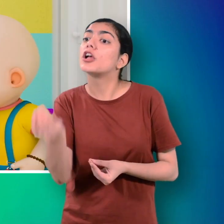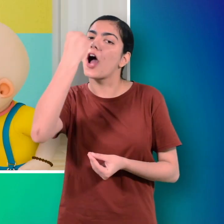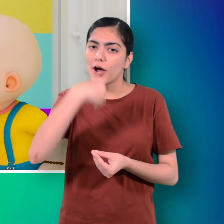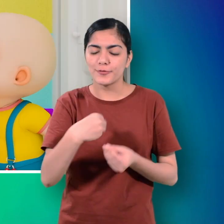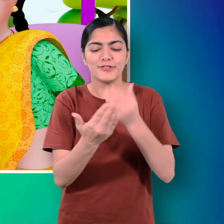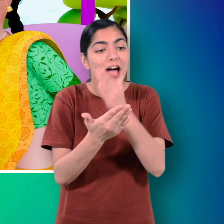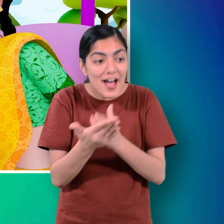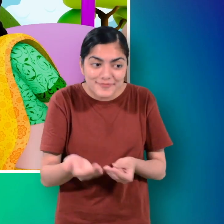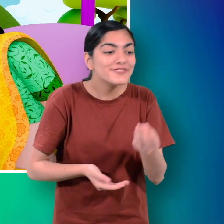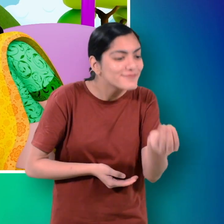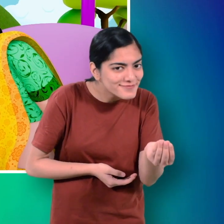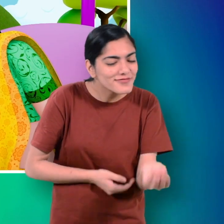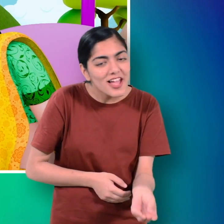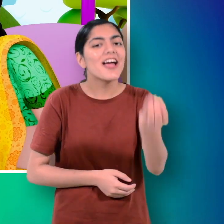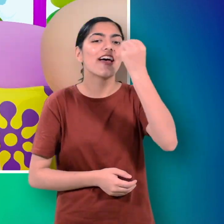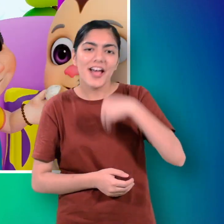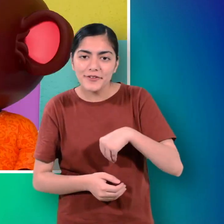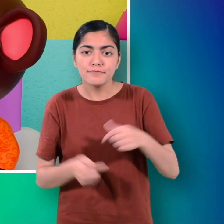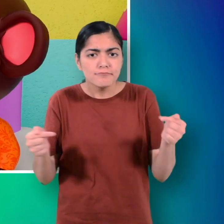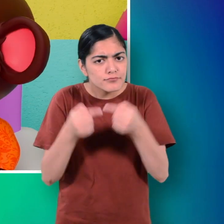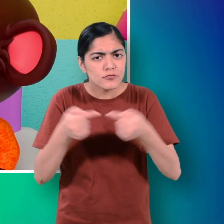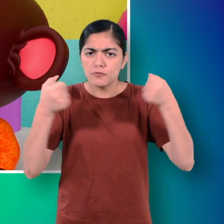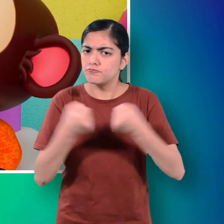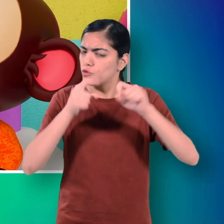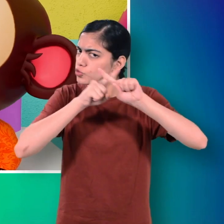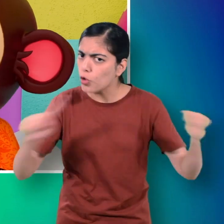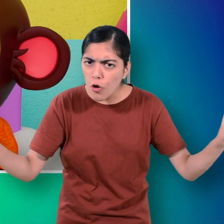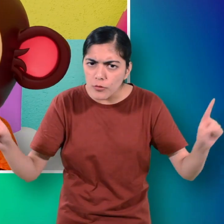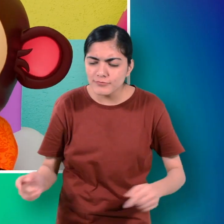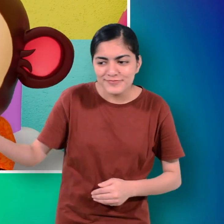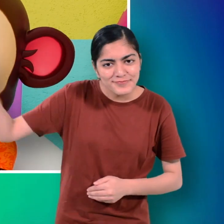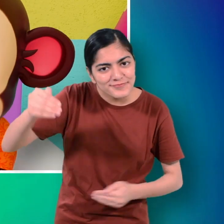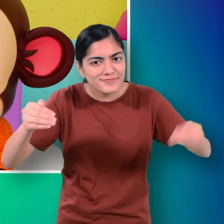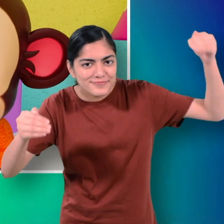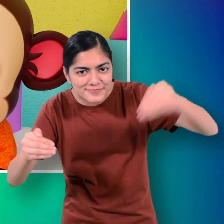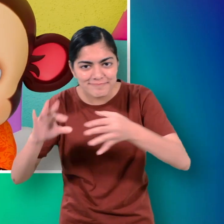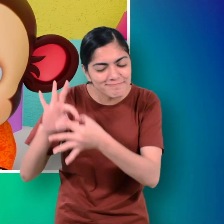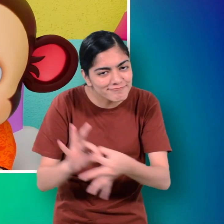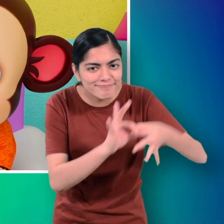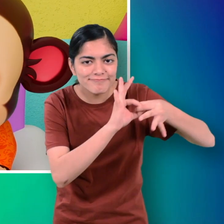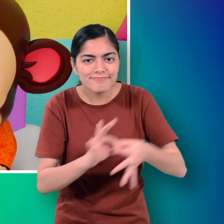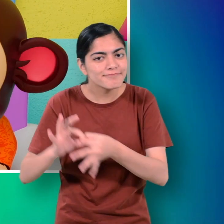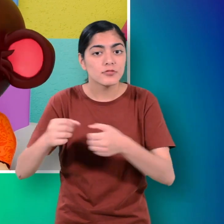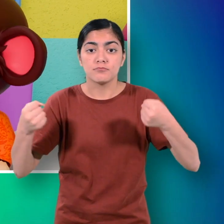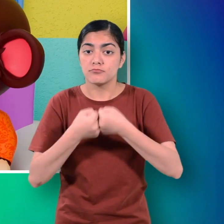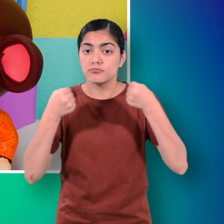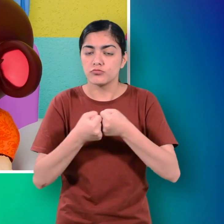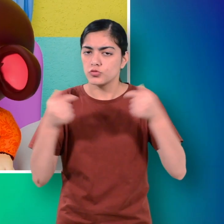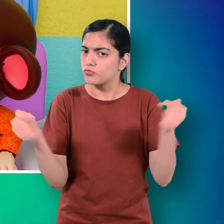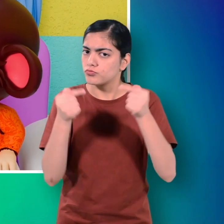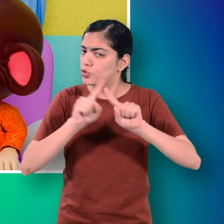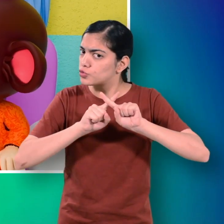आधा तुम लो चुन्नू बेटा, आधा तुम लो मुन्नू बेटा। कभी न लड़ना ना झगड़ना, आपस में तुम मिलकर